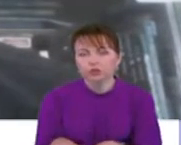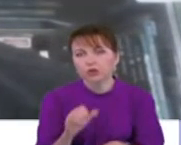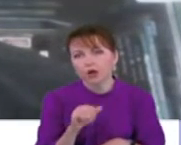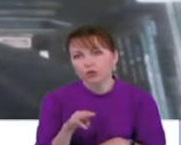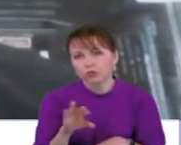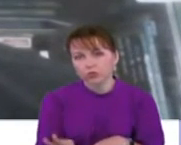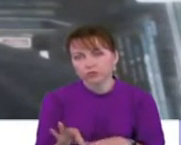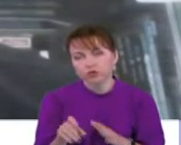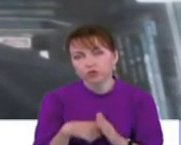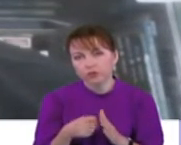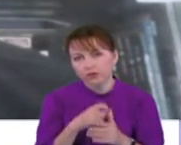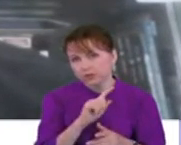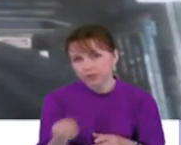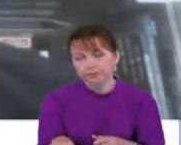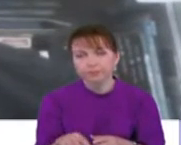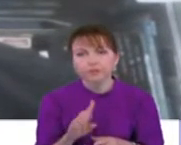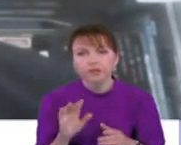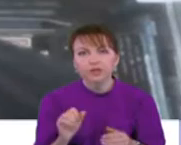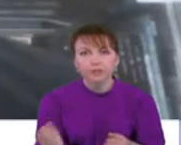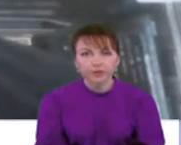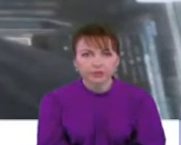неконтрольований Донбас, на підсилення